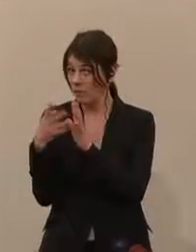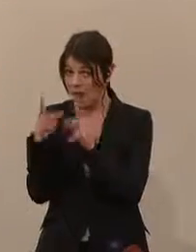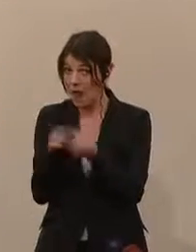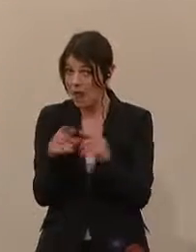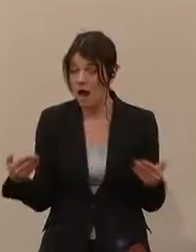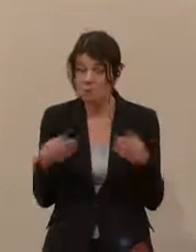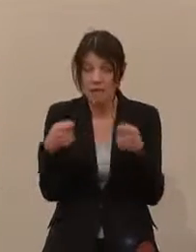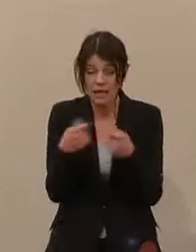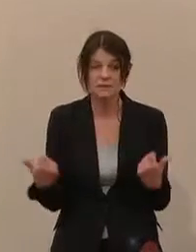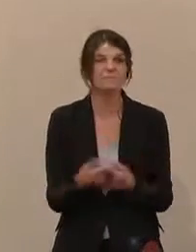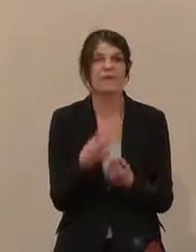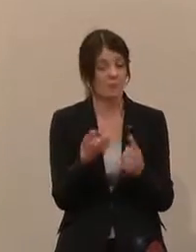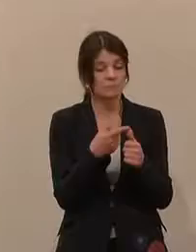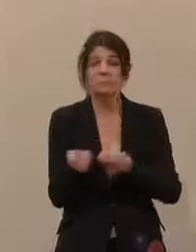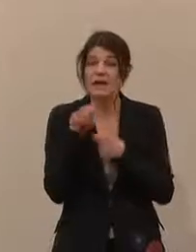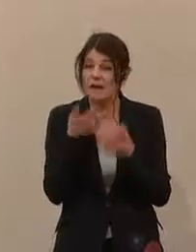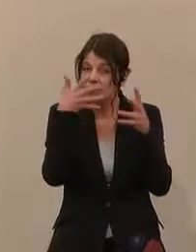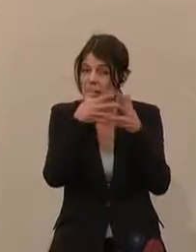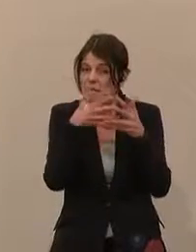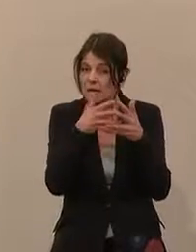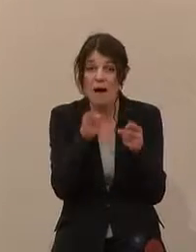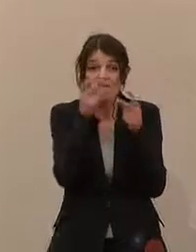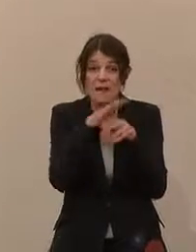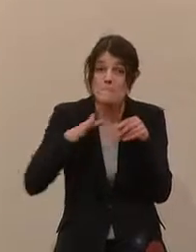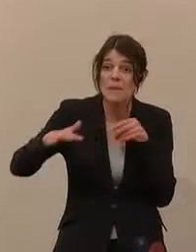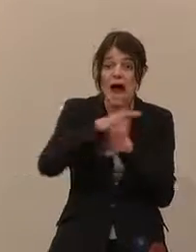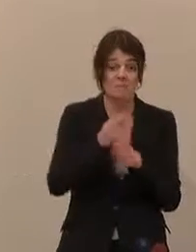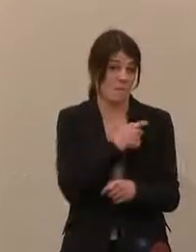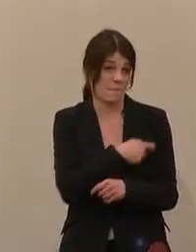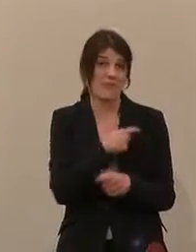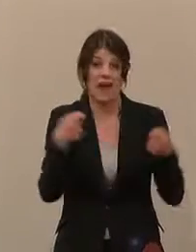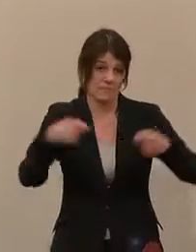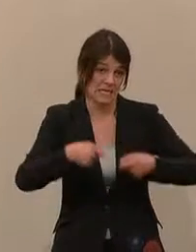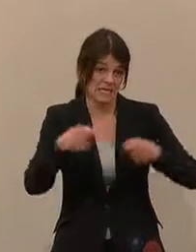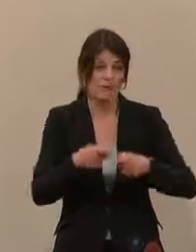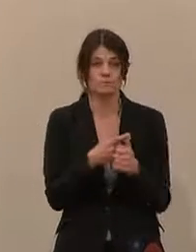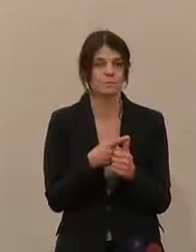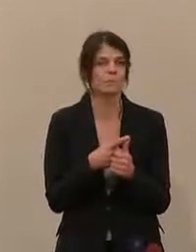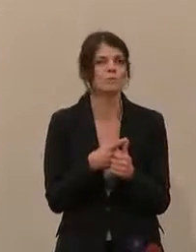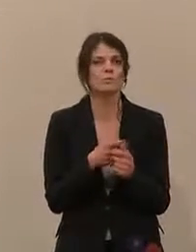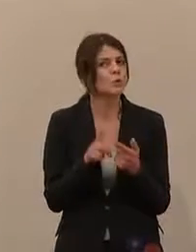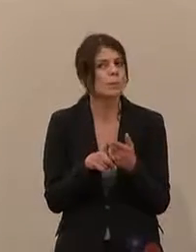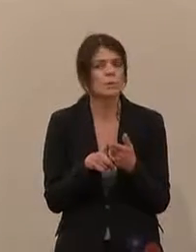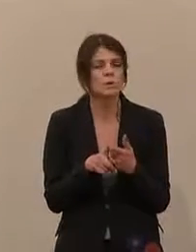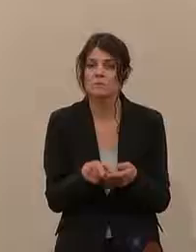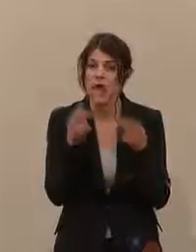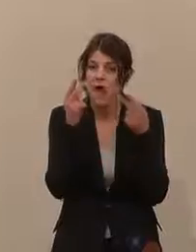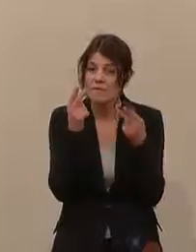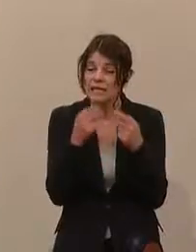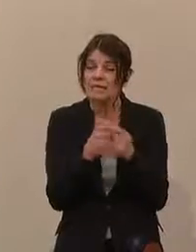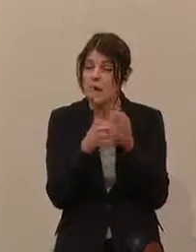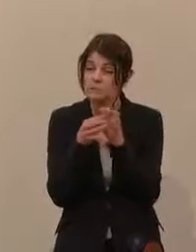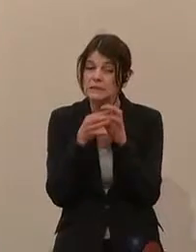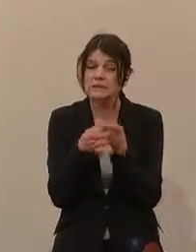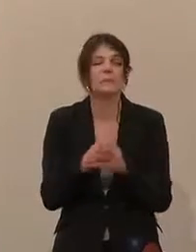nämlich Transparenz im wichtigen Bereich der Parteienfinanzierung und in den wichtigen